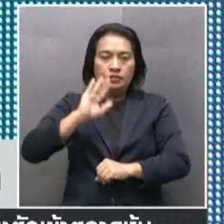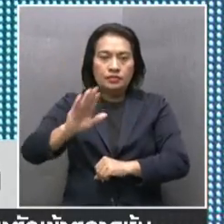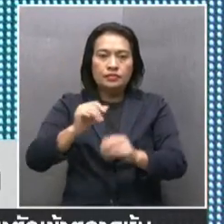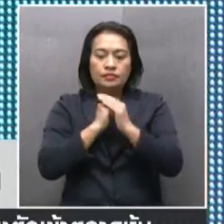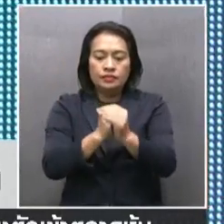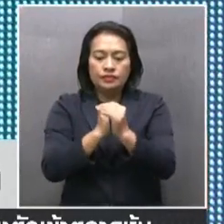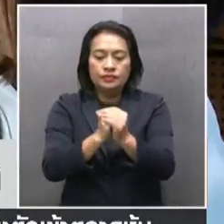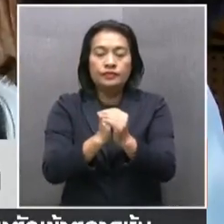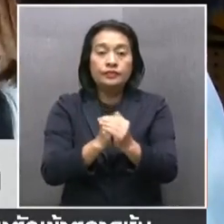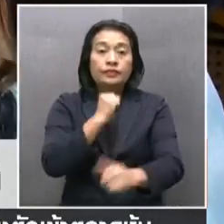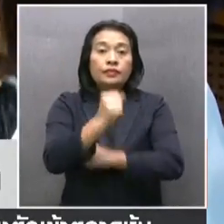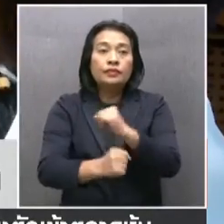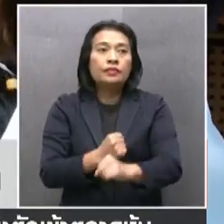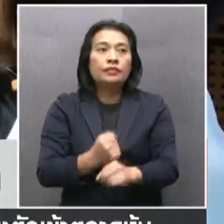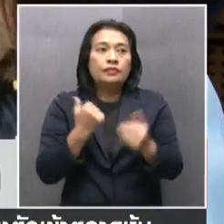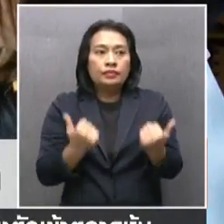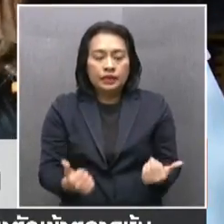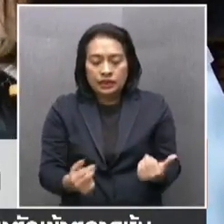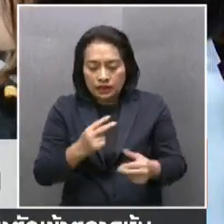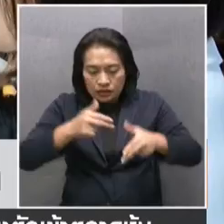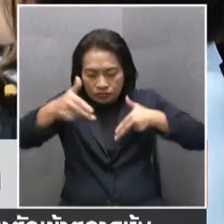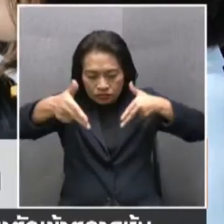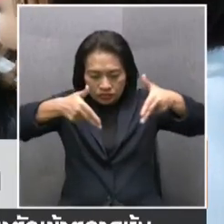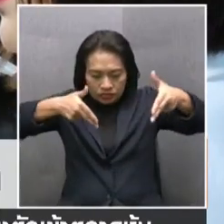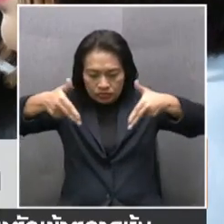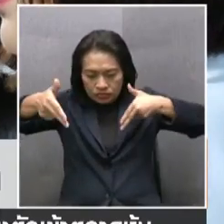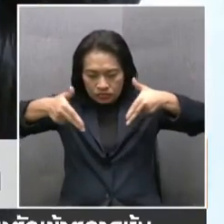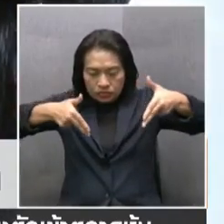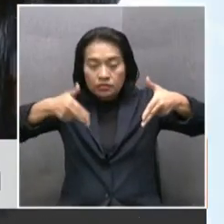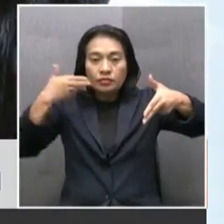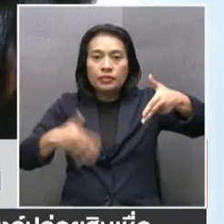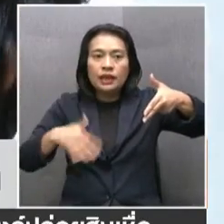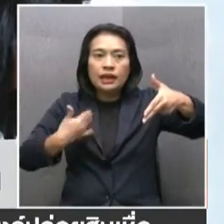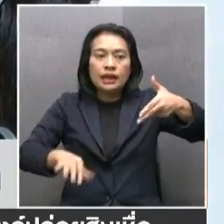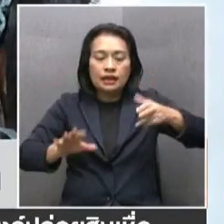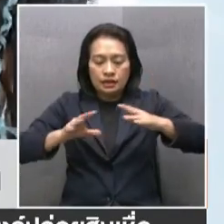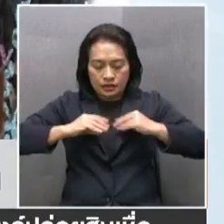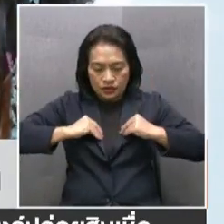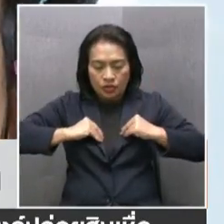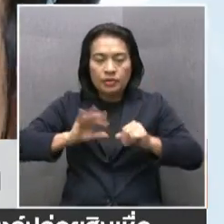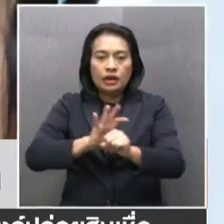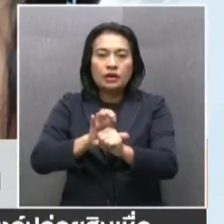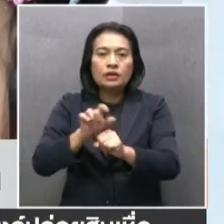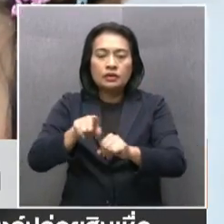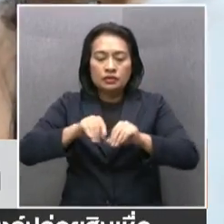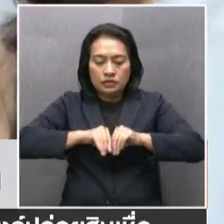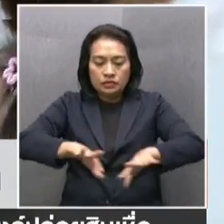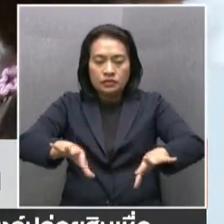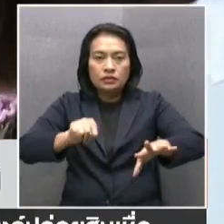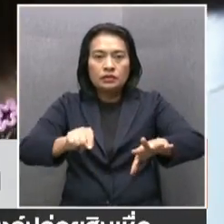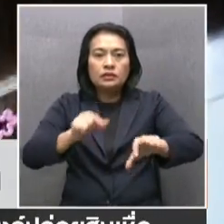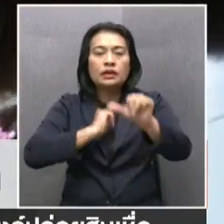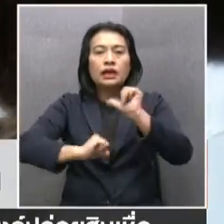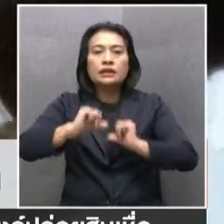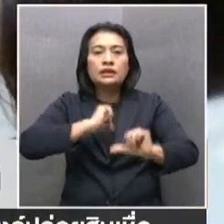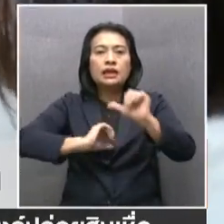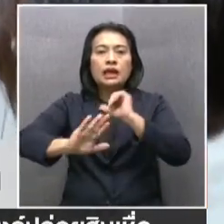นี้แฟนๆจะได้ชมซีรีส์ถ่ายทำไปแล้วด้วยยอมรับว่าหลังโรคโควิด-19 ระบาดทำให้วงการบันเทิงจี